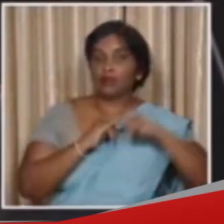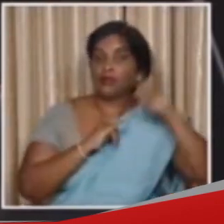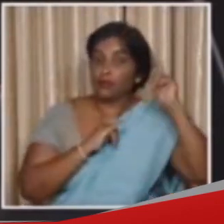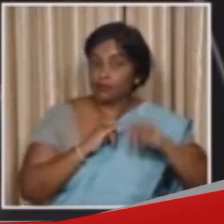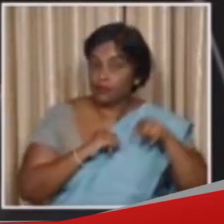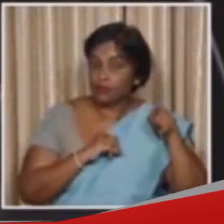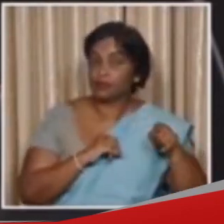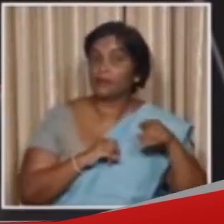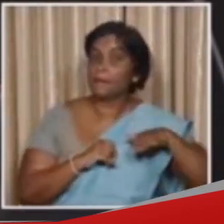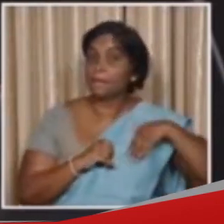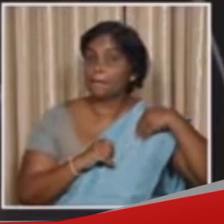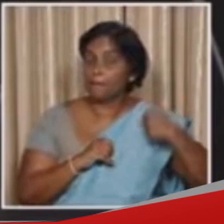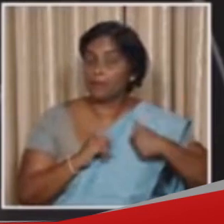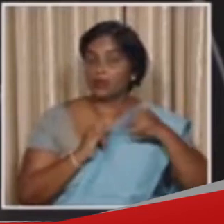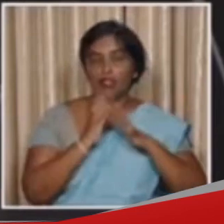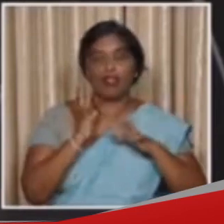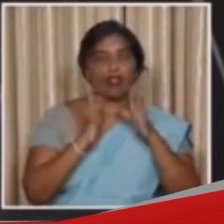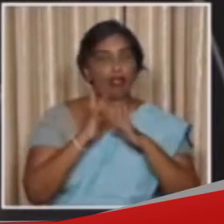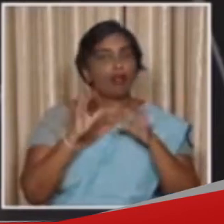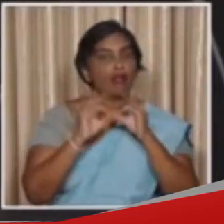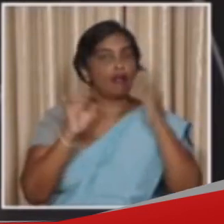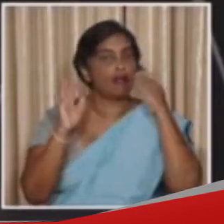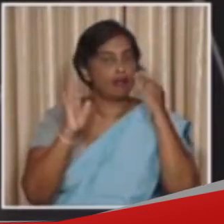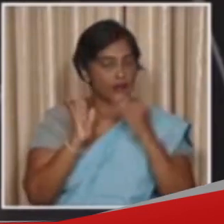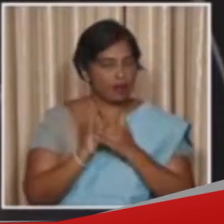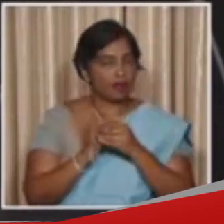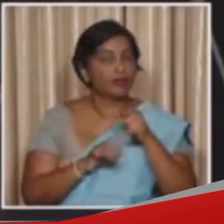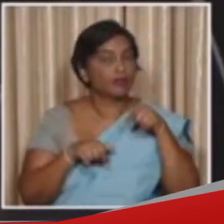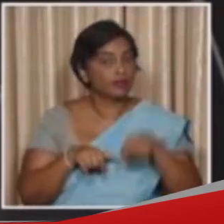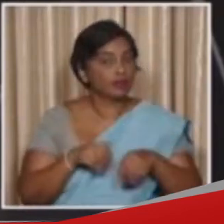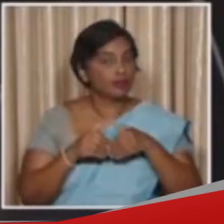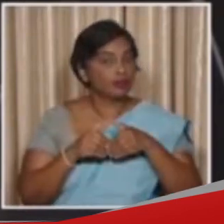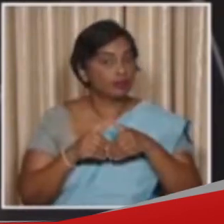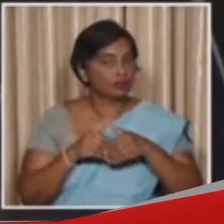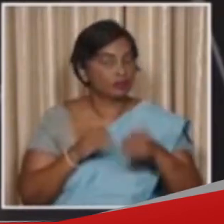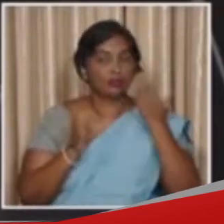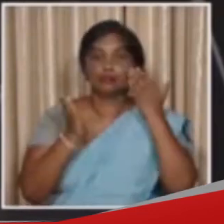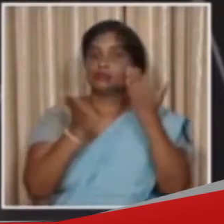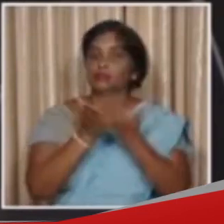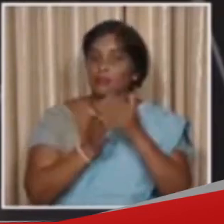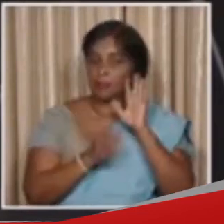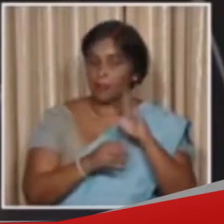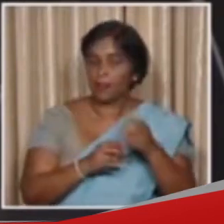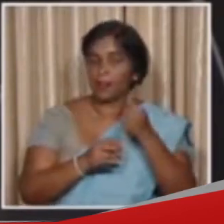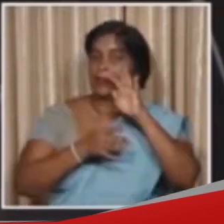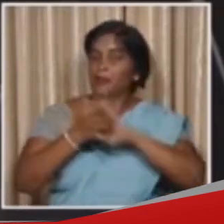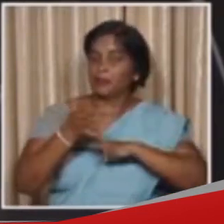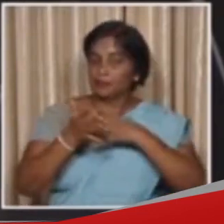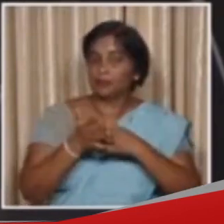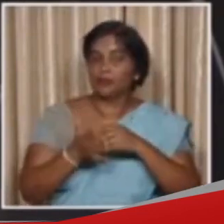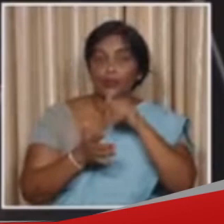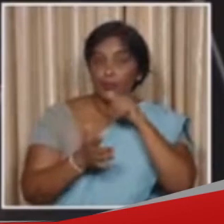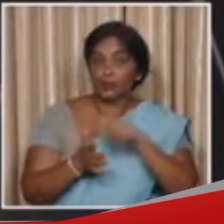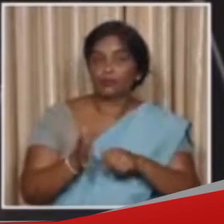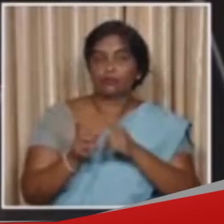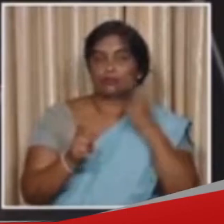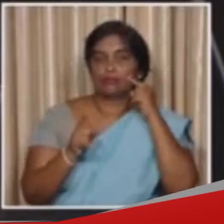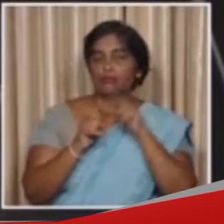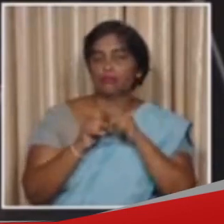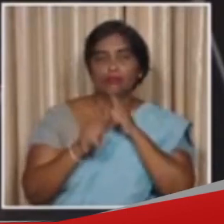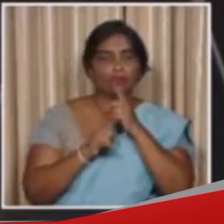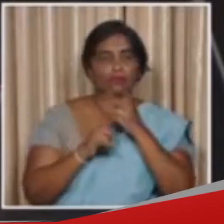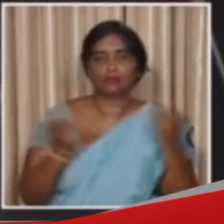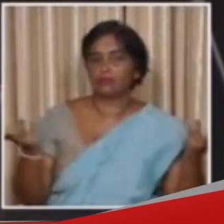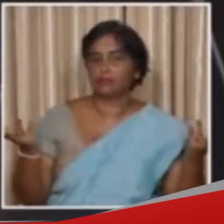විශ්වවිද්‍යාලක මූලික අරමුණක් වෙන්නේ. එතකොට ඔබ මේ දැන් මේ ඉදිරිපත් කරලා තියෙන අයවැය තුල එහෙම කිසිම කතාවක් පේන්න